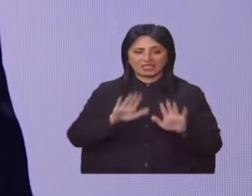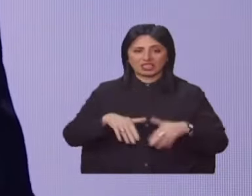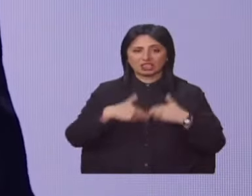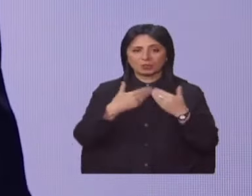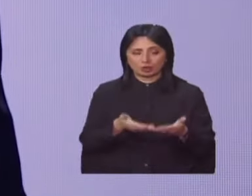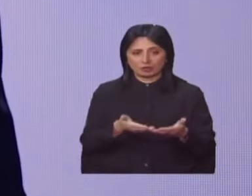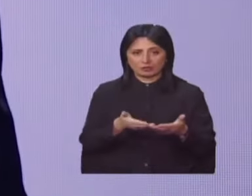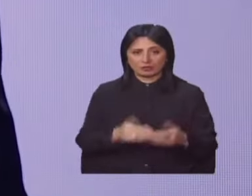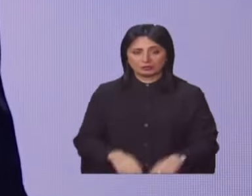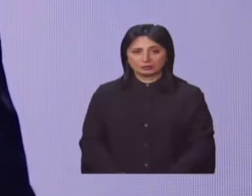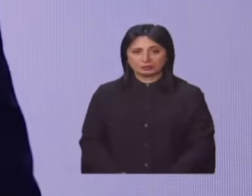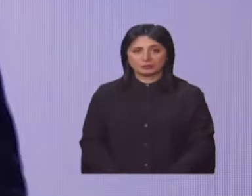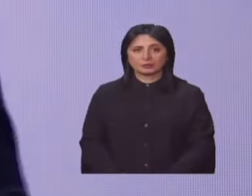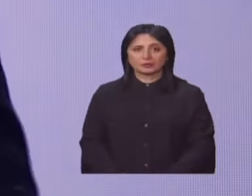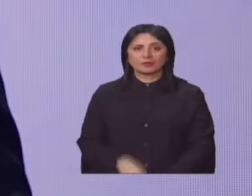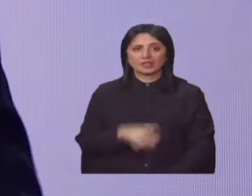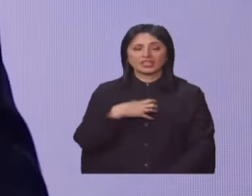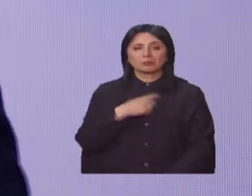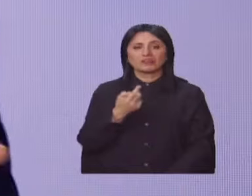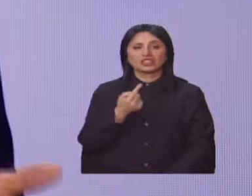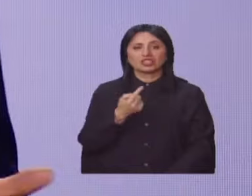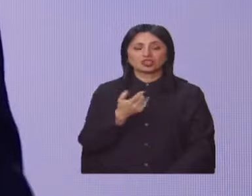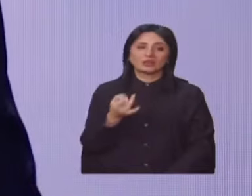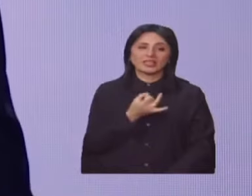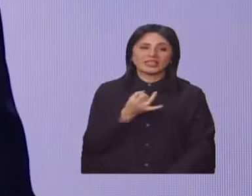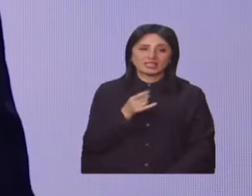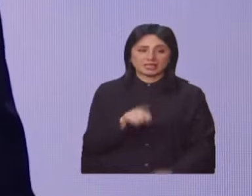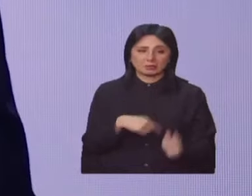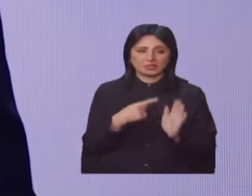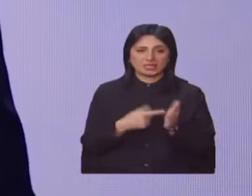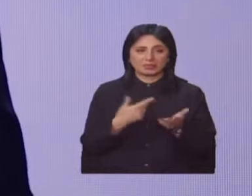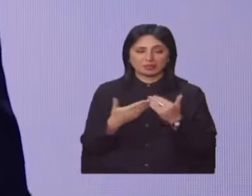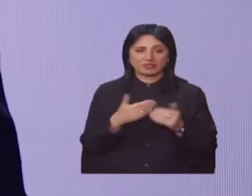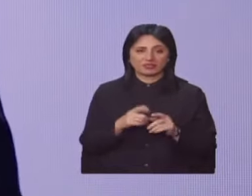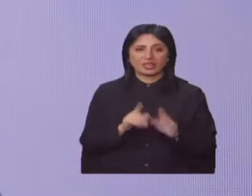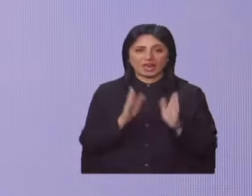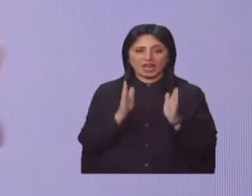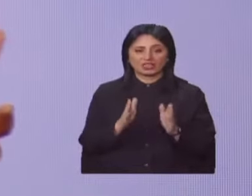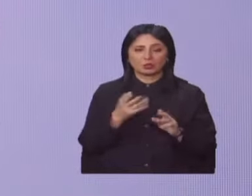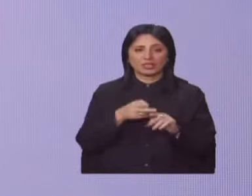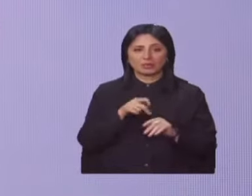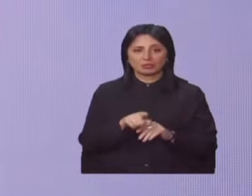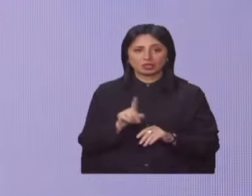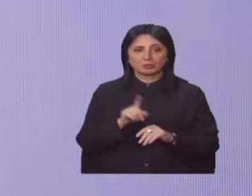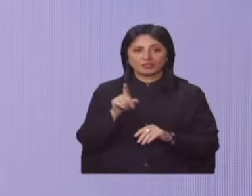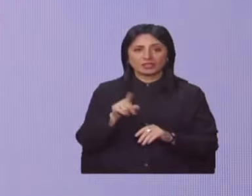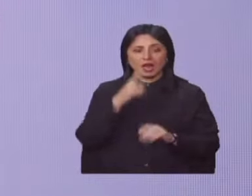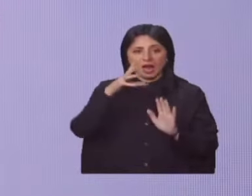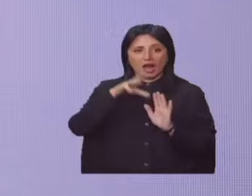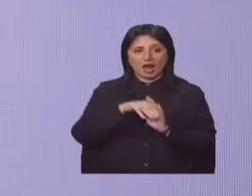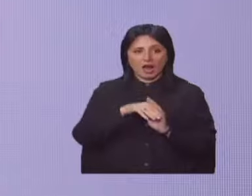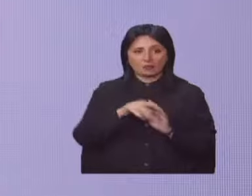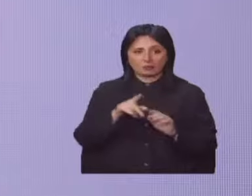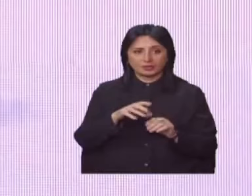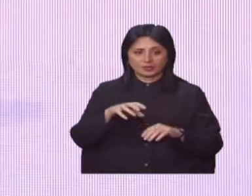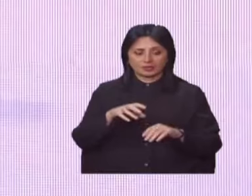შემოგთავაზა. მისი მნიშვნელობა თუ ინტერესი ამ საკითხის მიმართ, რა თქმა უნდა, განსაზღვრულია იმით, რომ ის გულისხმობს